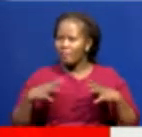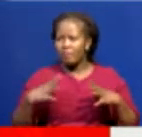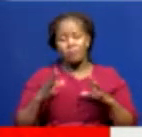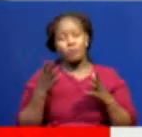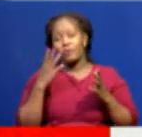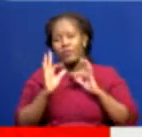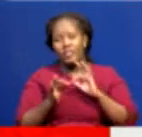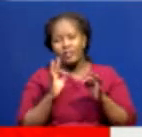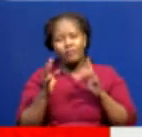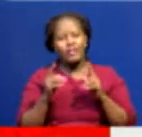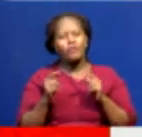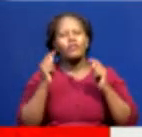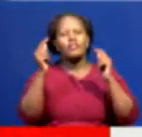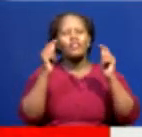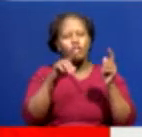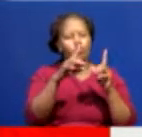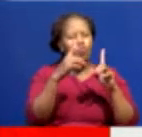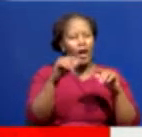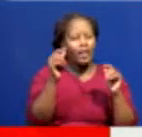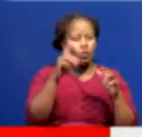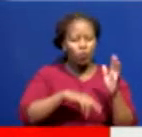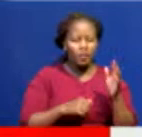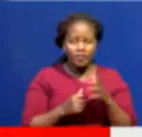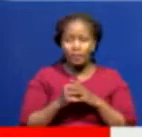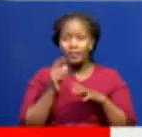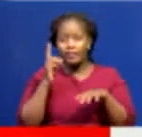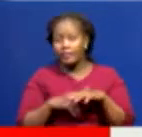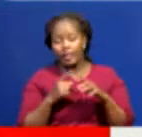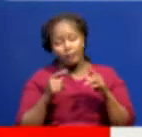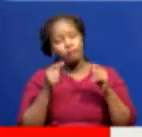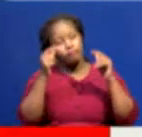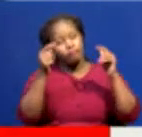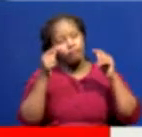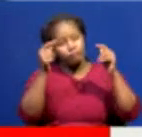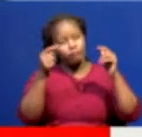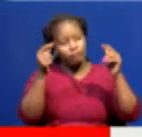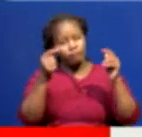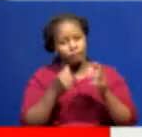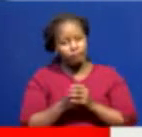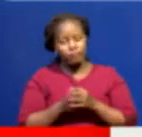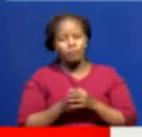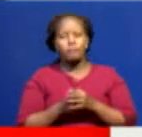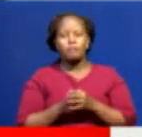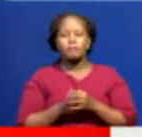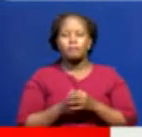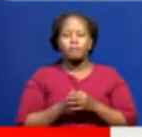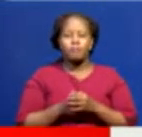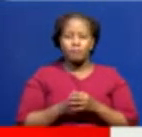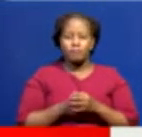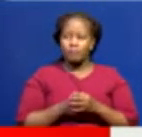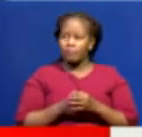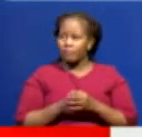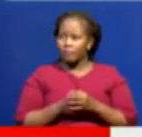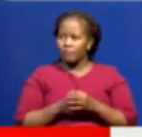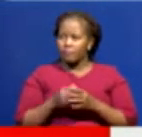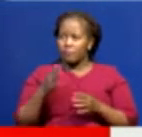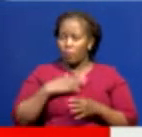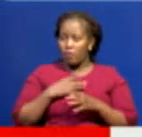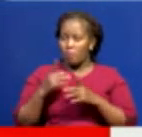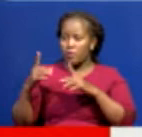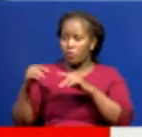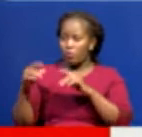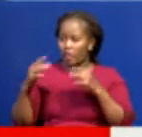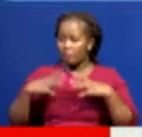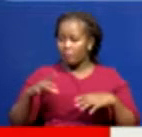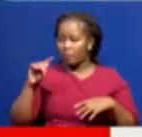Ikiwa watajitokeza, unawaambia nini wakati ambao wanajitoa ama wanajitokeza kushiriki yale maandamano? Nataka kuambia Wakenya